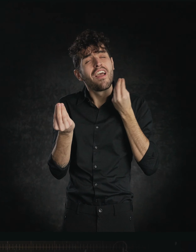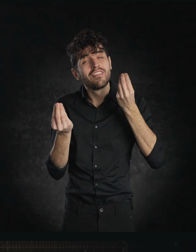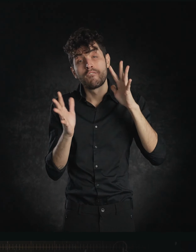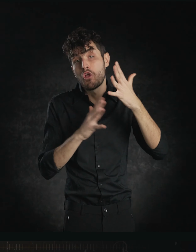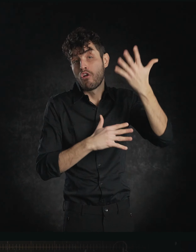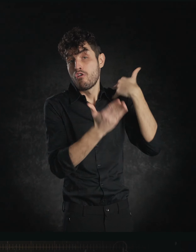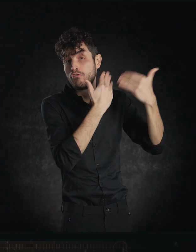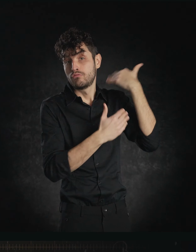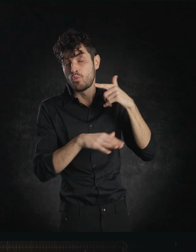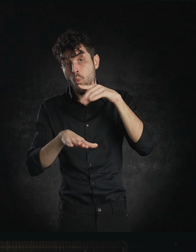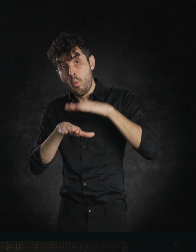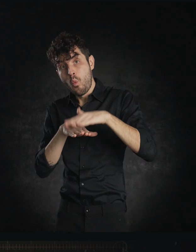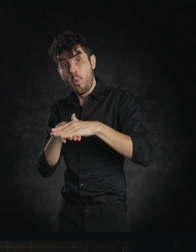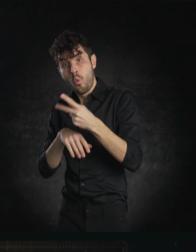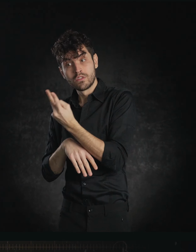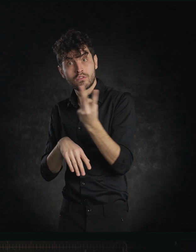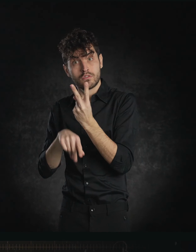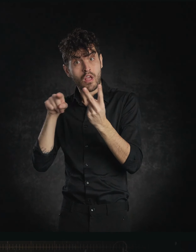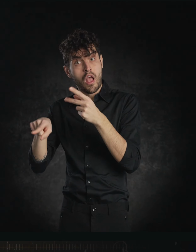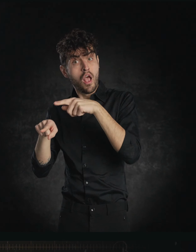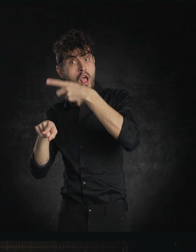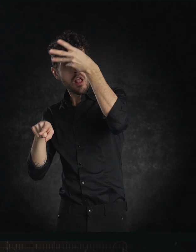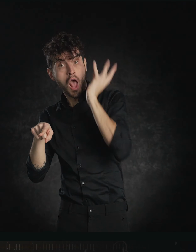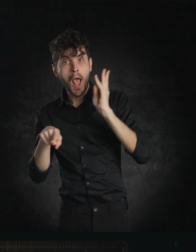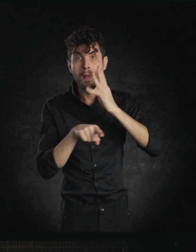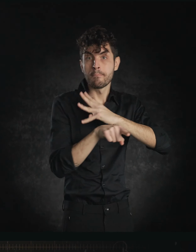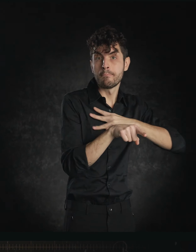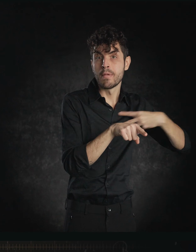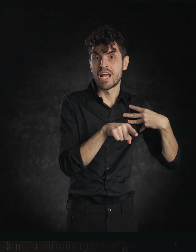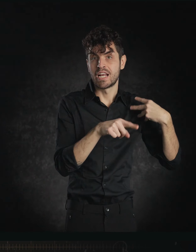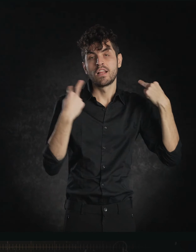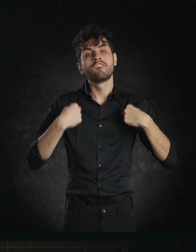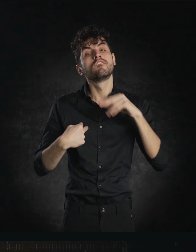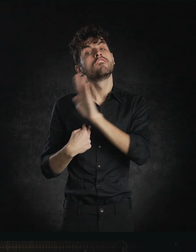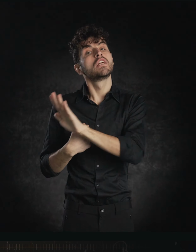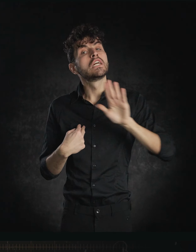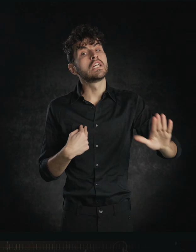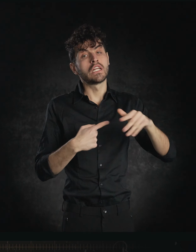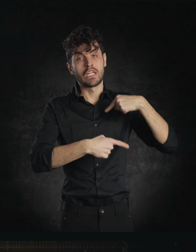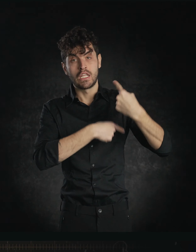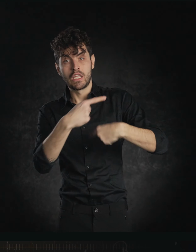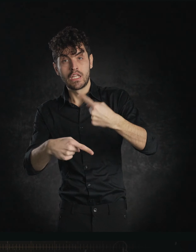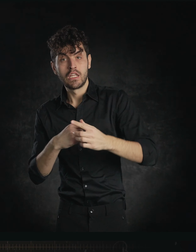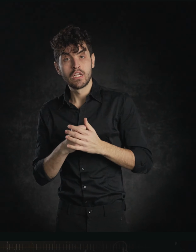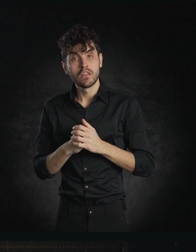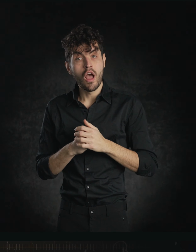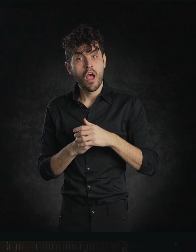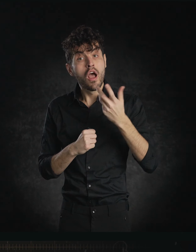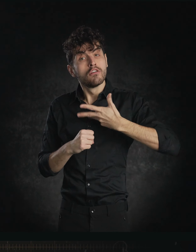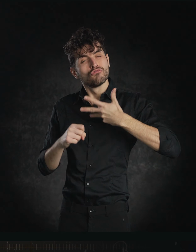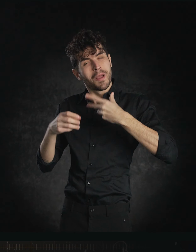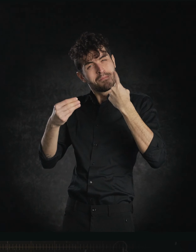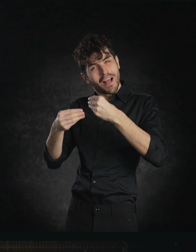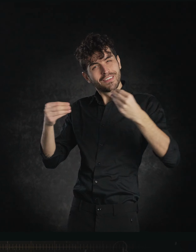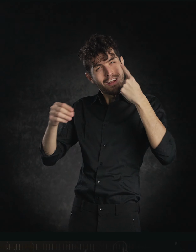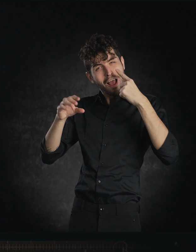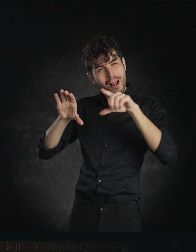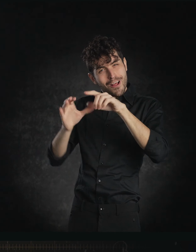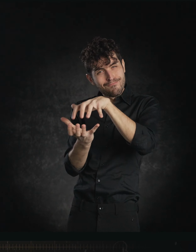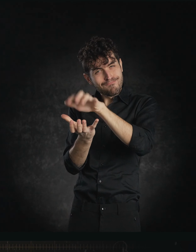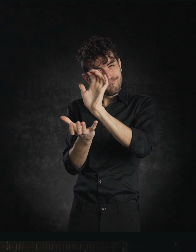che probabilmente erano stati usati dalla coppia, da Ka e Merit durante la vita. Così abbiamo